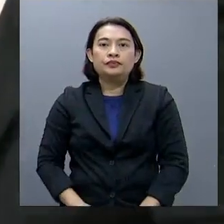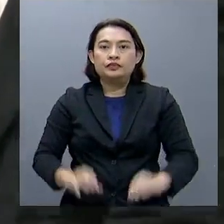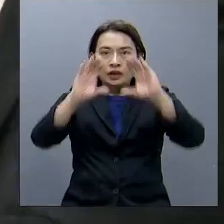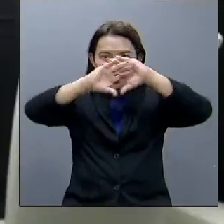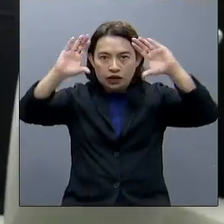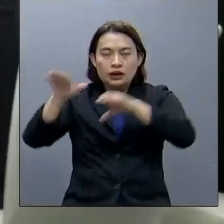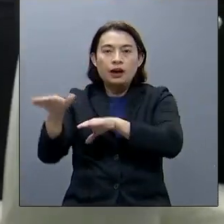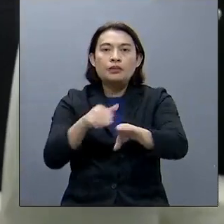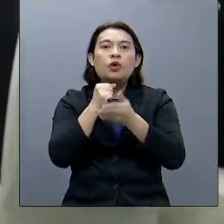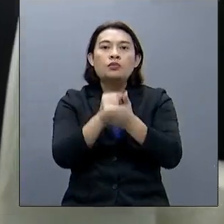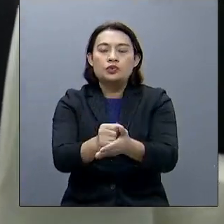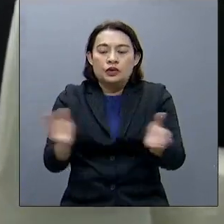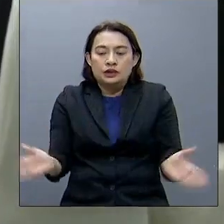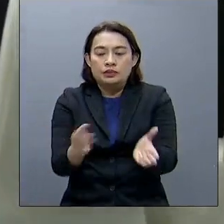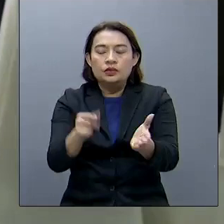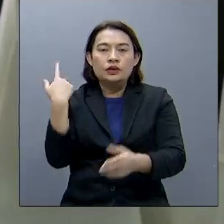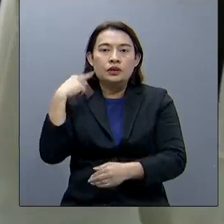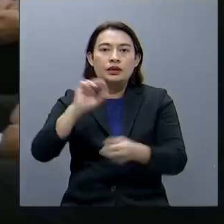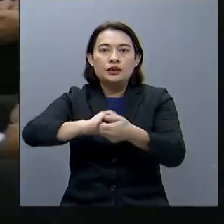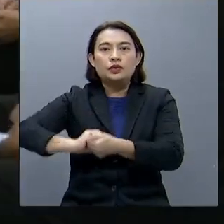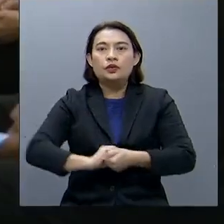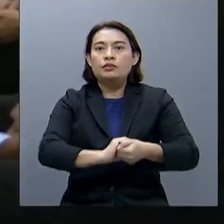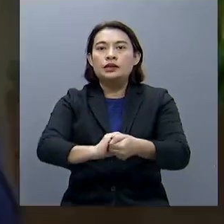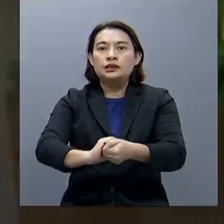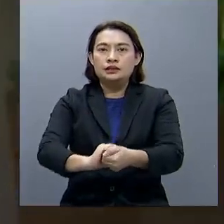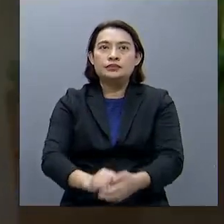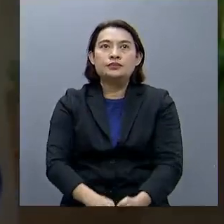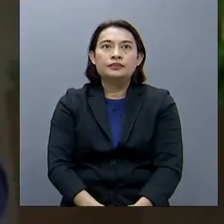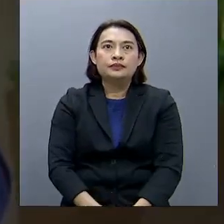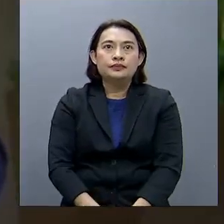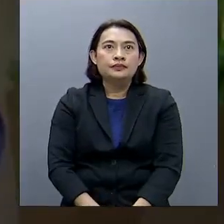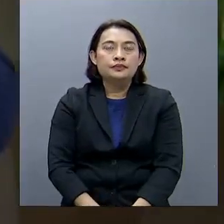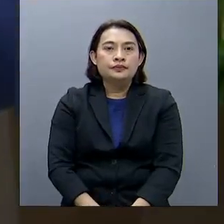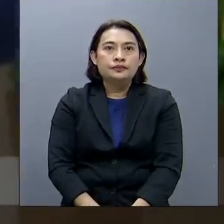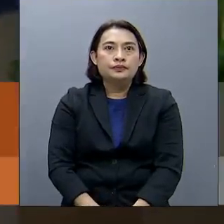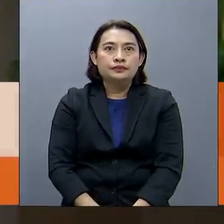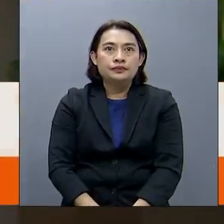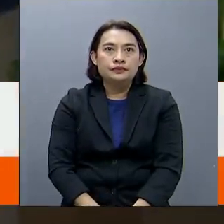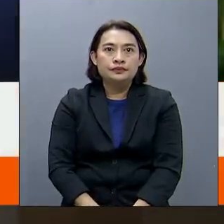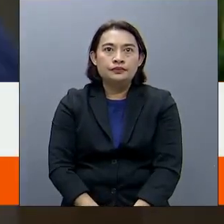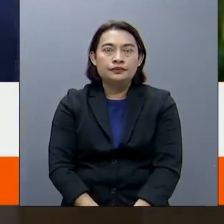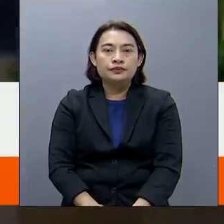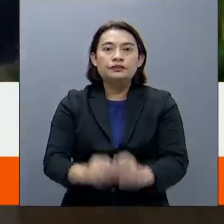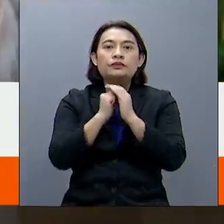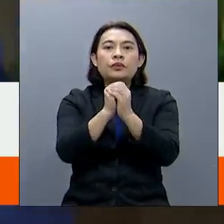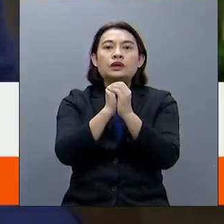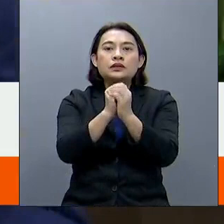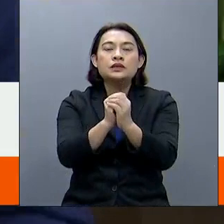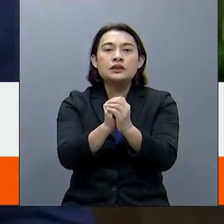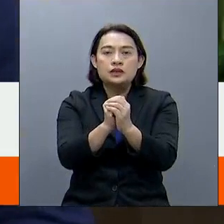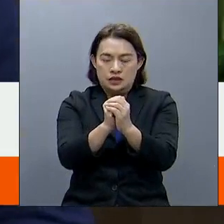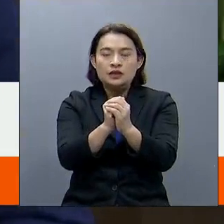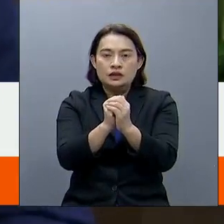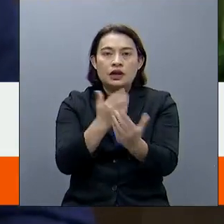สนับสนุนการลงทุนเพื่อประโยชน์ร่วมกันค่ะ เขาเห็นธุรกิจว่าเติบโตในการส่งออกเนี่ยสูงมากขึ้